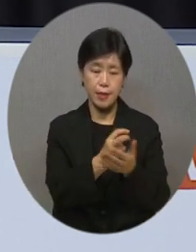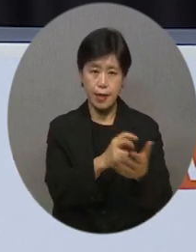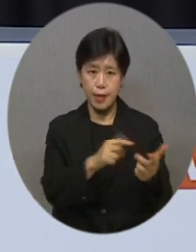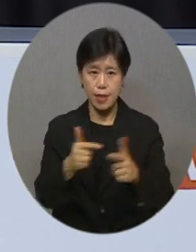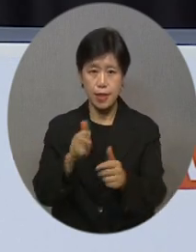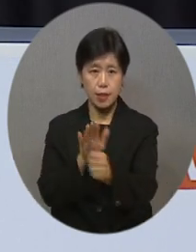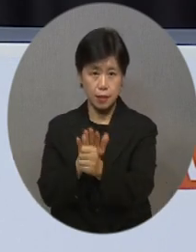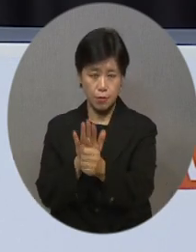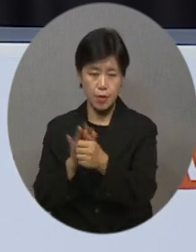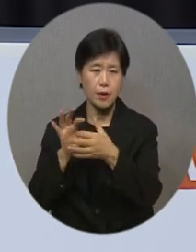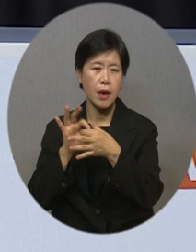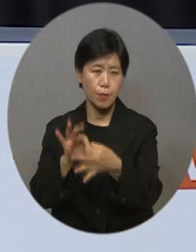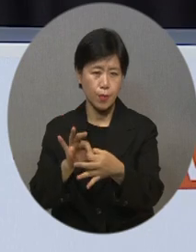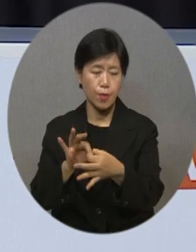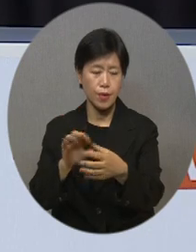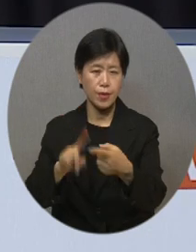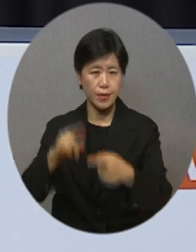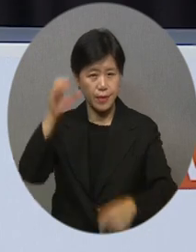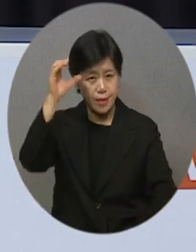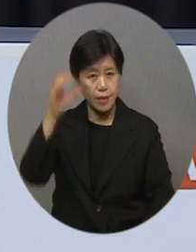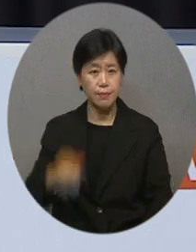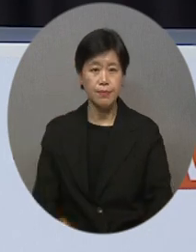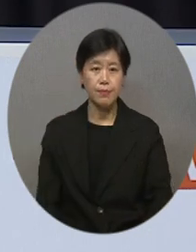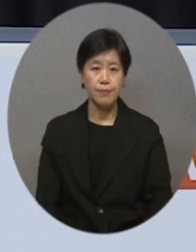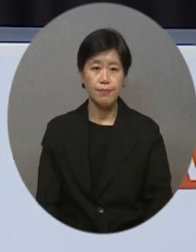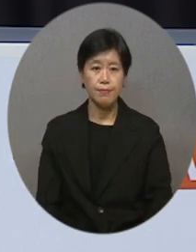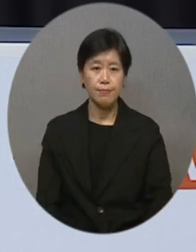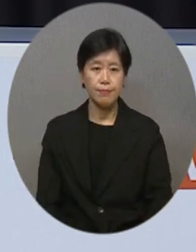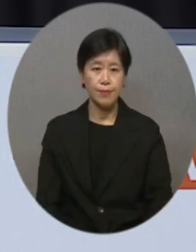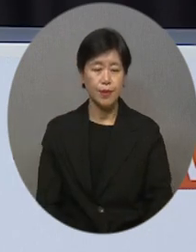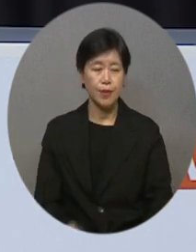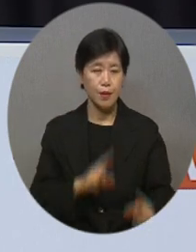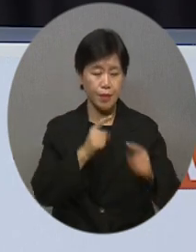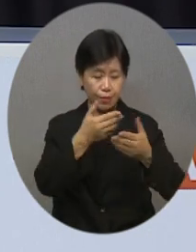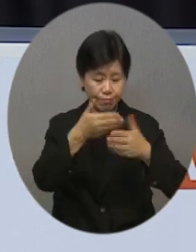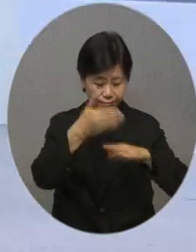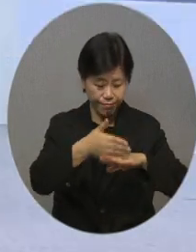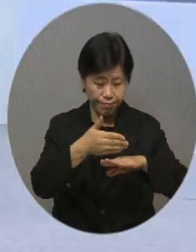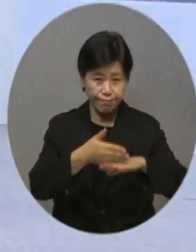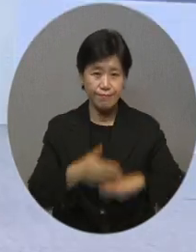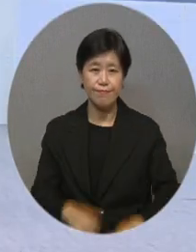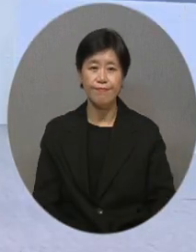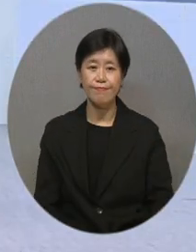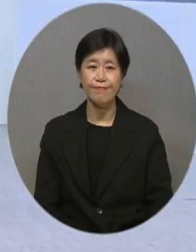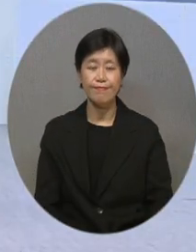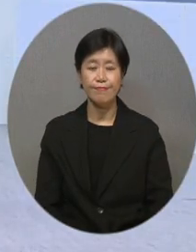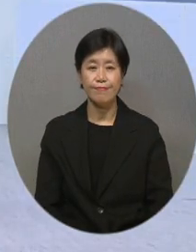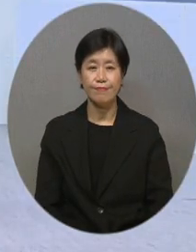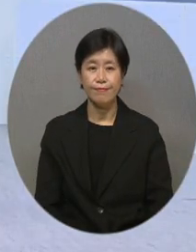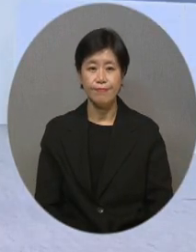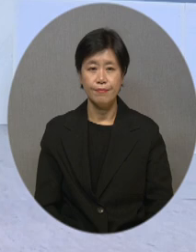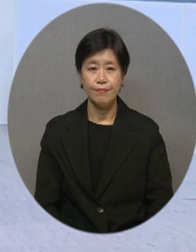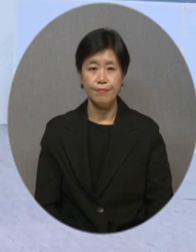지원이 이어지기를 기대해 보겠습니다. 이길 차관님, 오늘 말씀 감사합니다. 감사합니다.